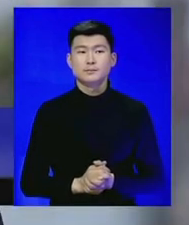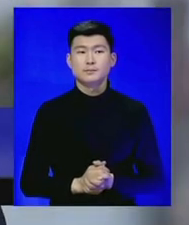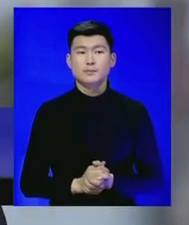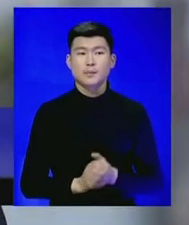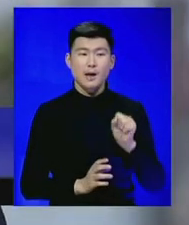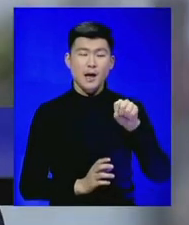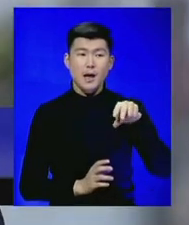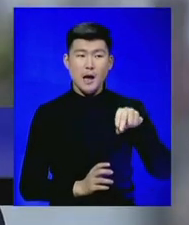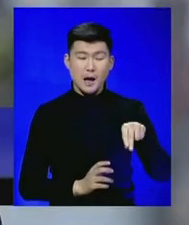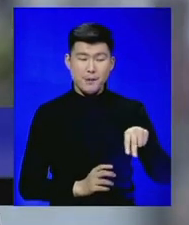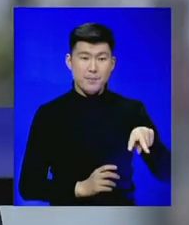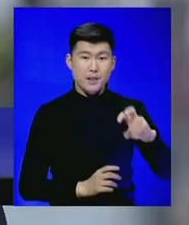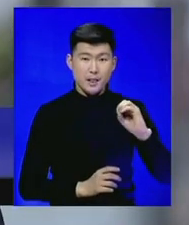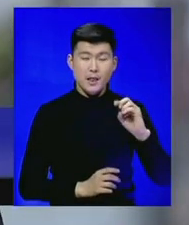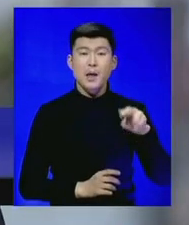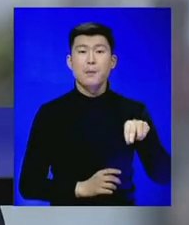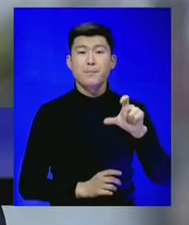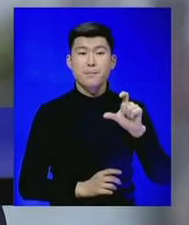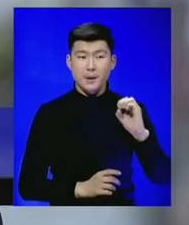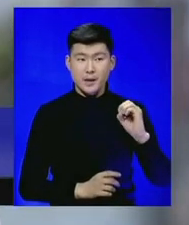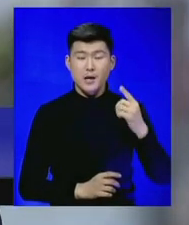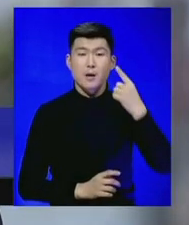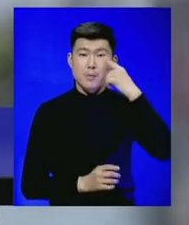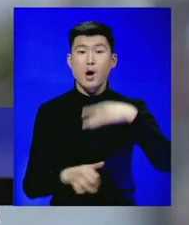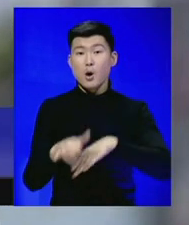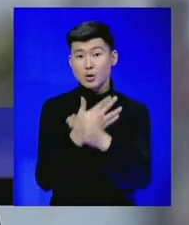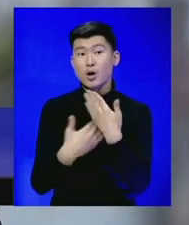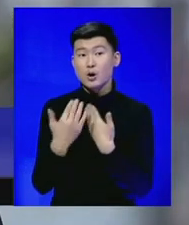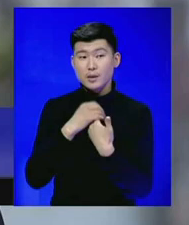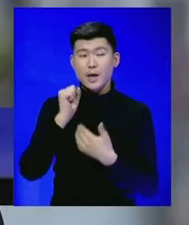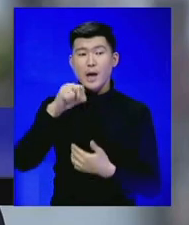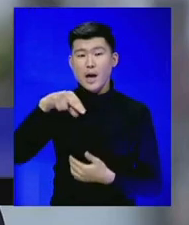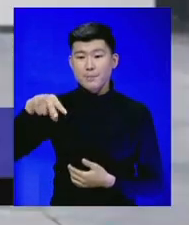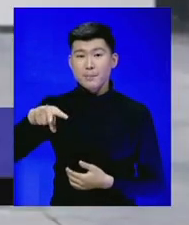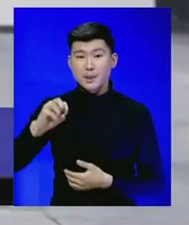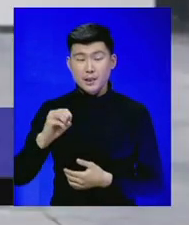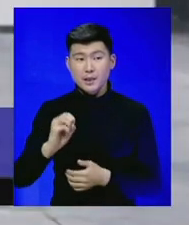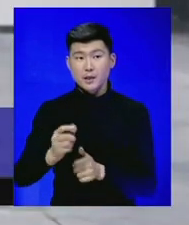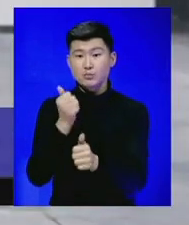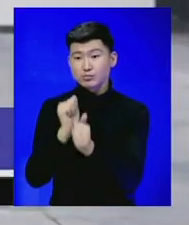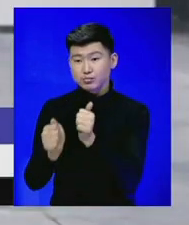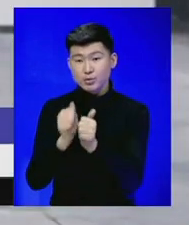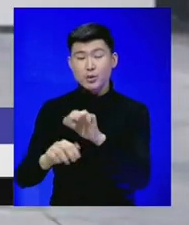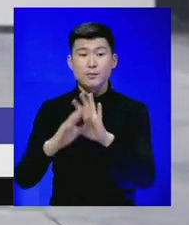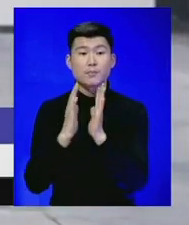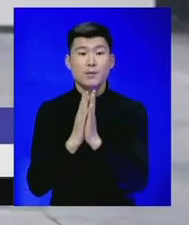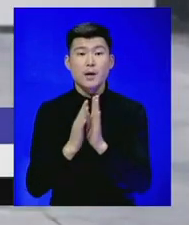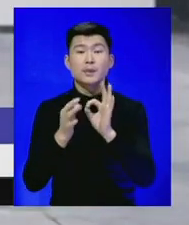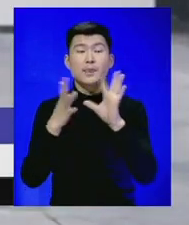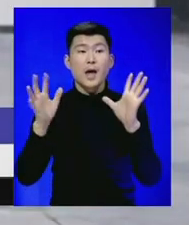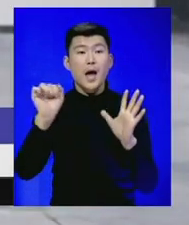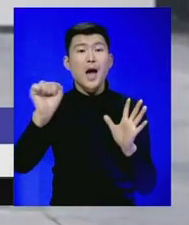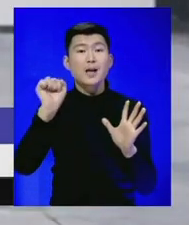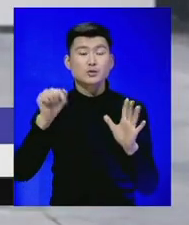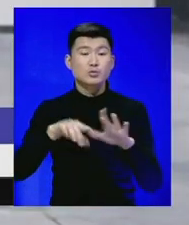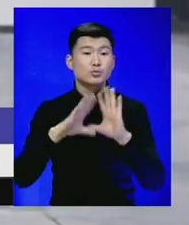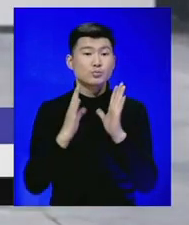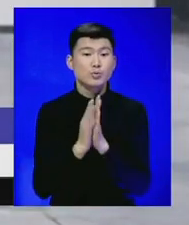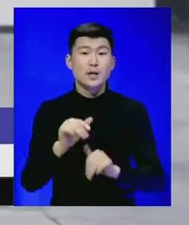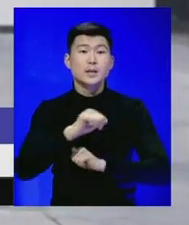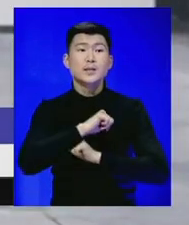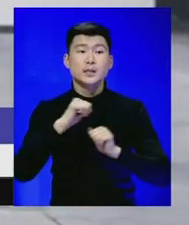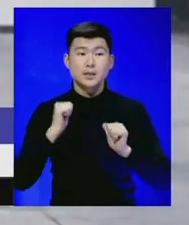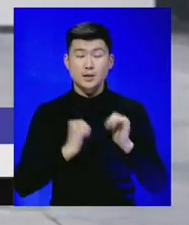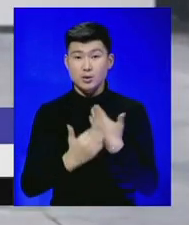Apple Pay-г Монгол улсад оруулж ирэх Apple-аар төлбөр тооцоогоо төлдөг болох энэ төлбөр тооцоог нээх асуудал болвол иргэдийн